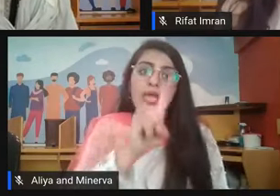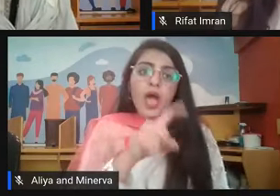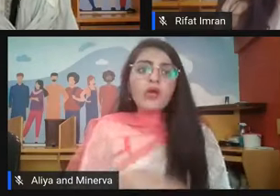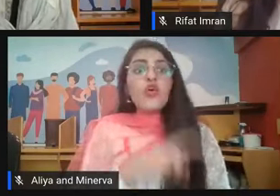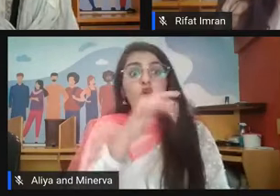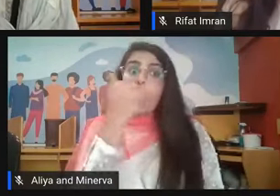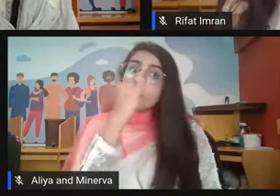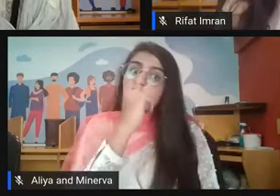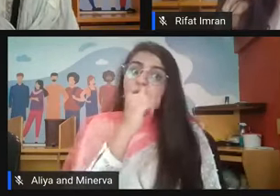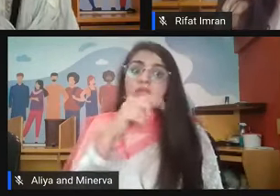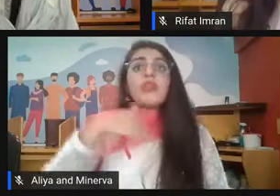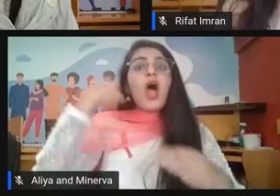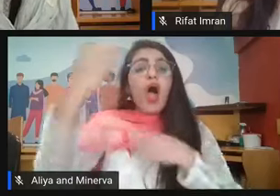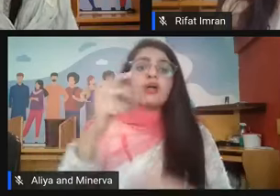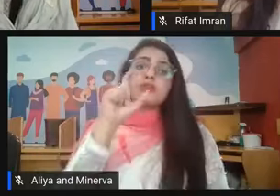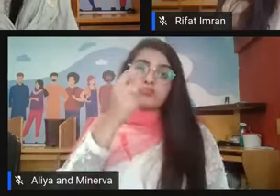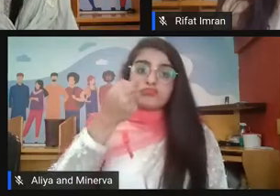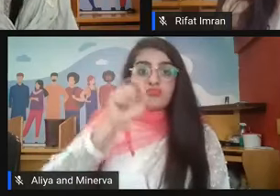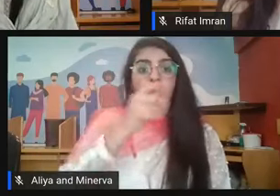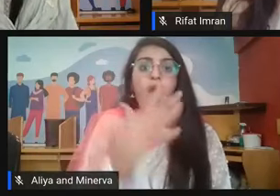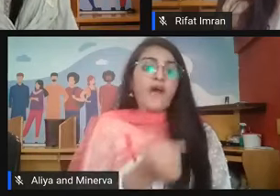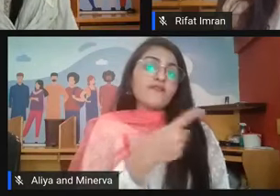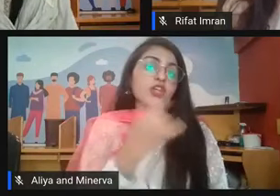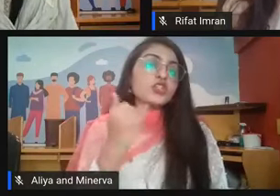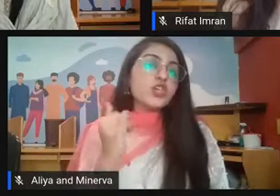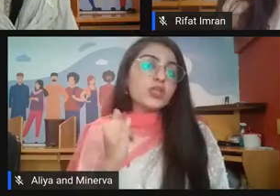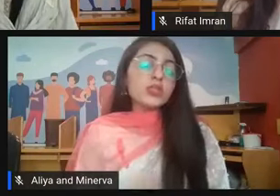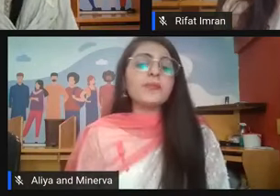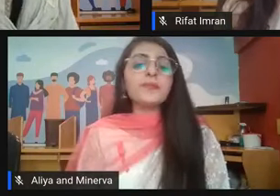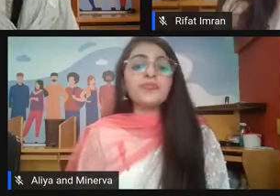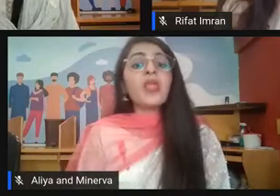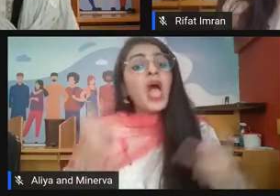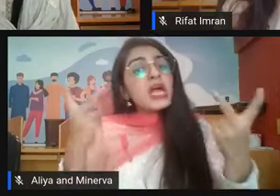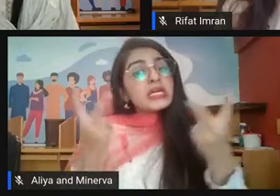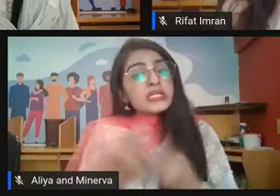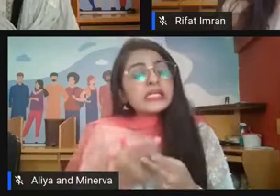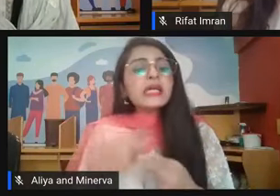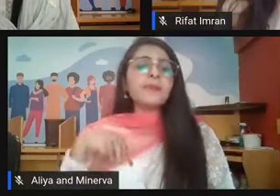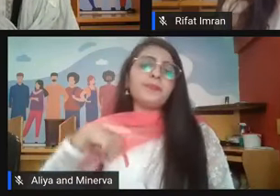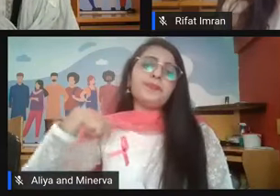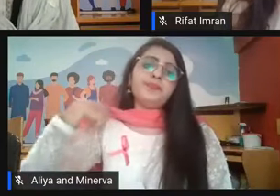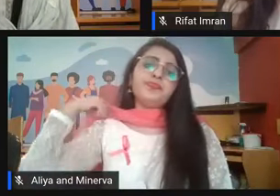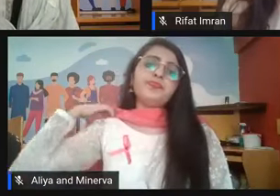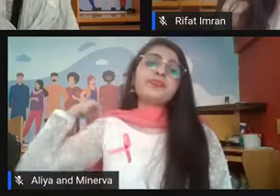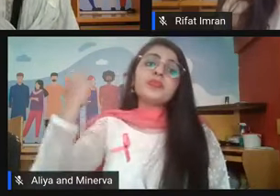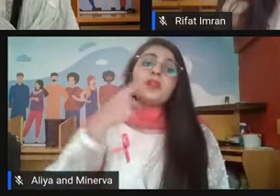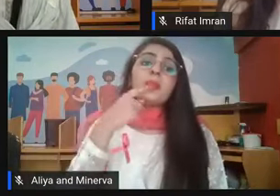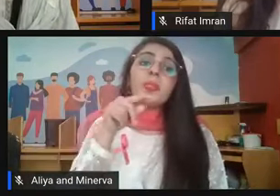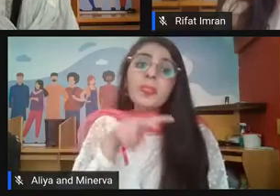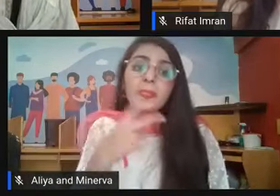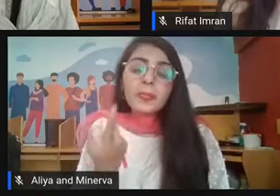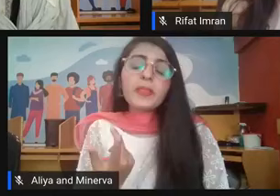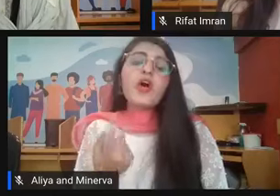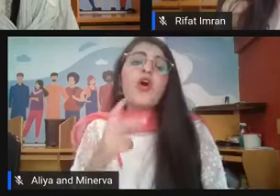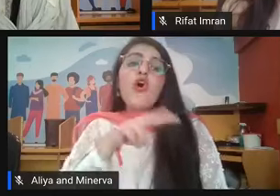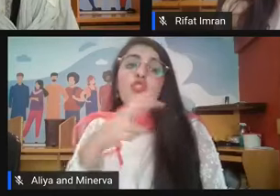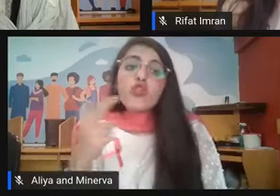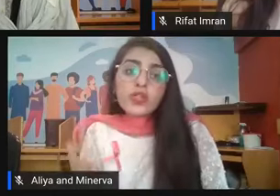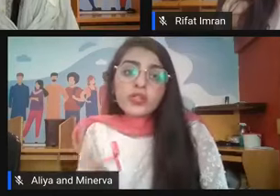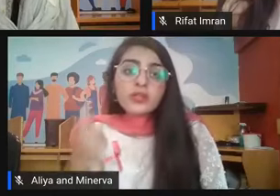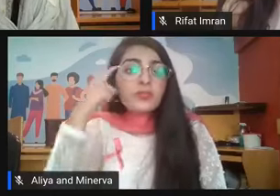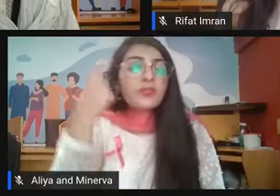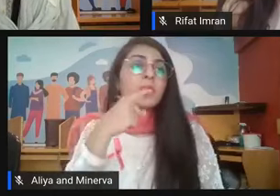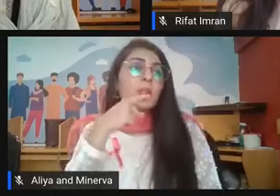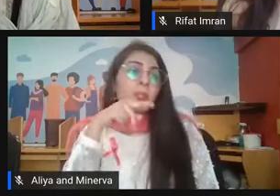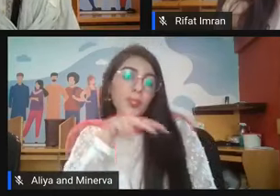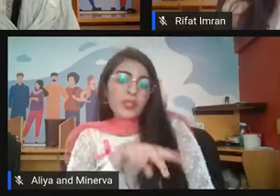ब्रेस्ट कैंसर इन फ्यूचर. इसी तरह से हम बात कर लेते हैं पीरियड्स की स्टॉप होने की. तो अगर किसी के